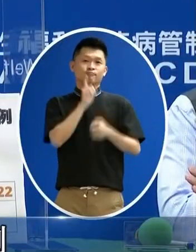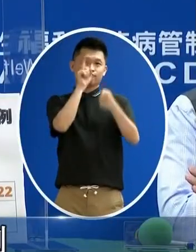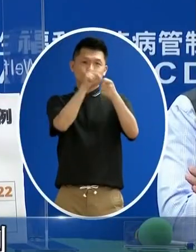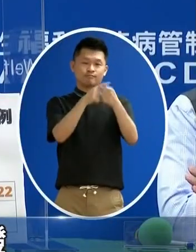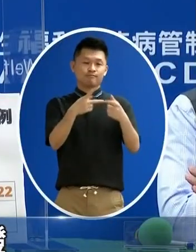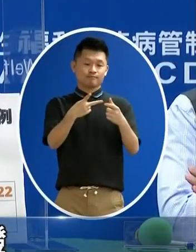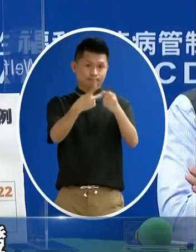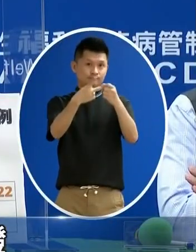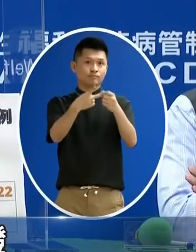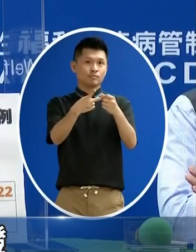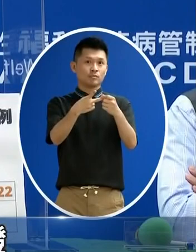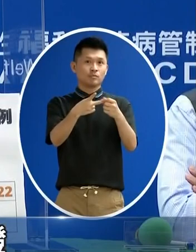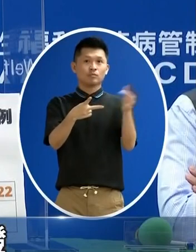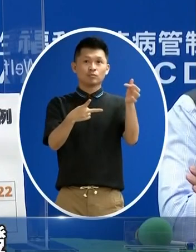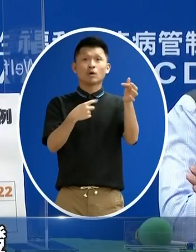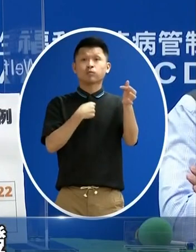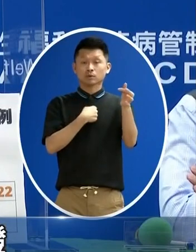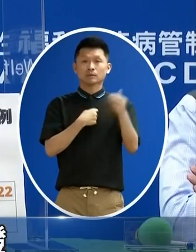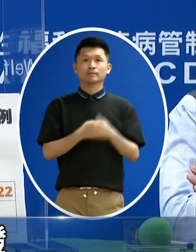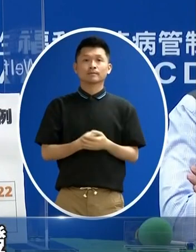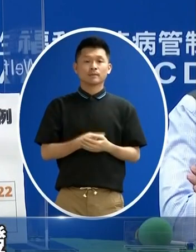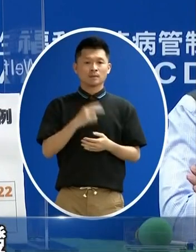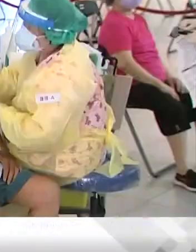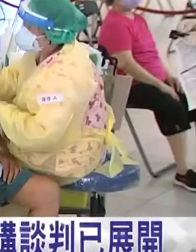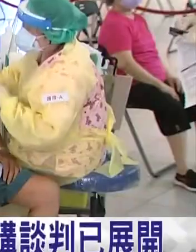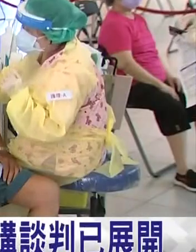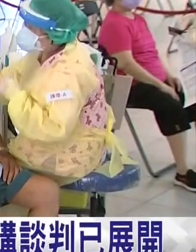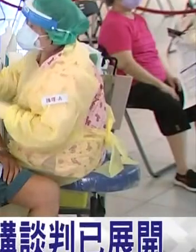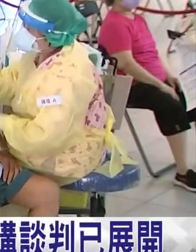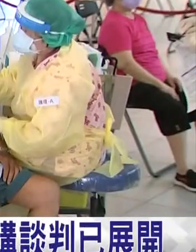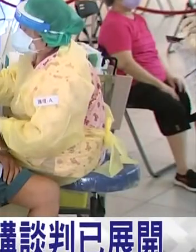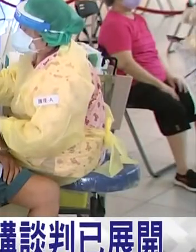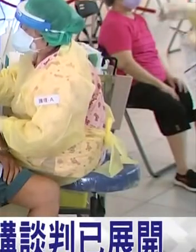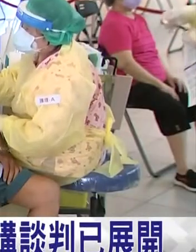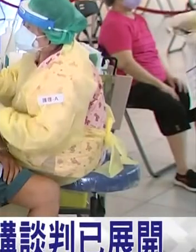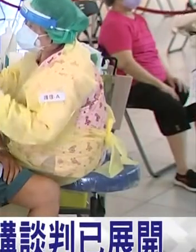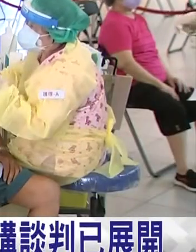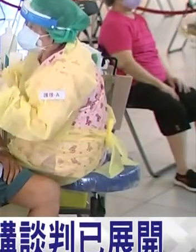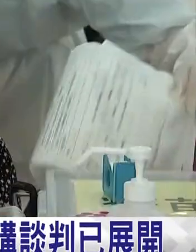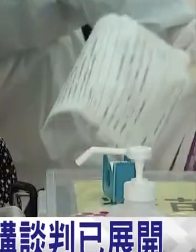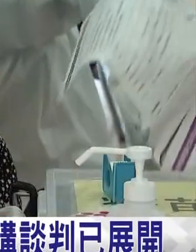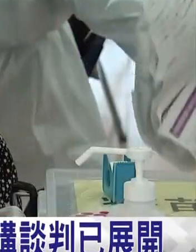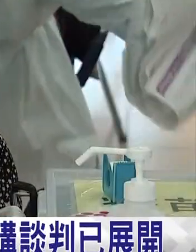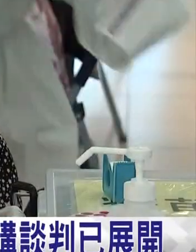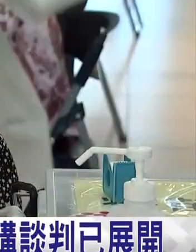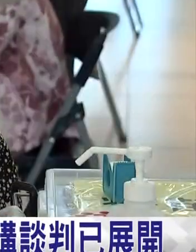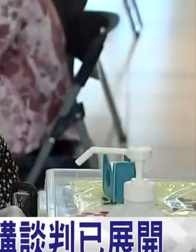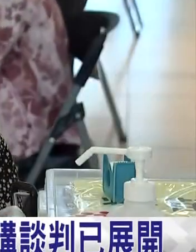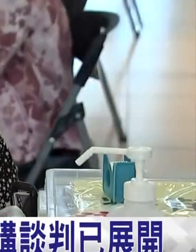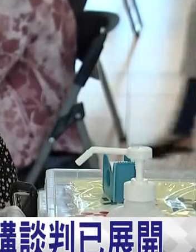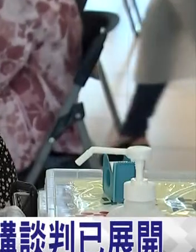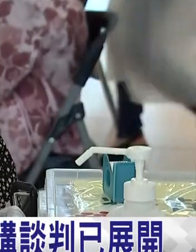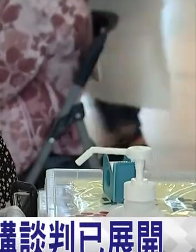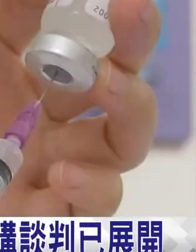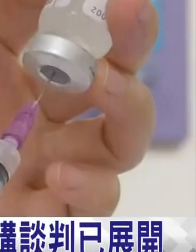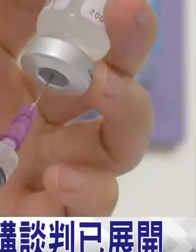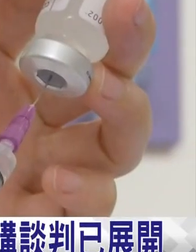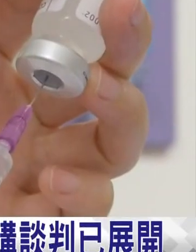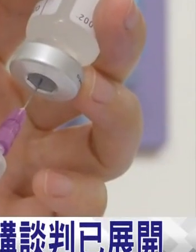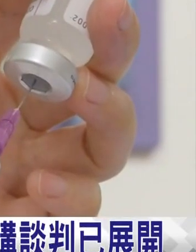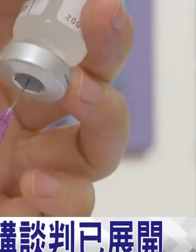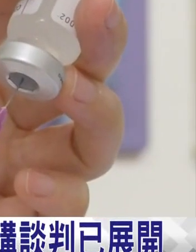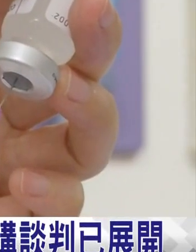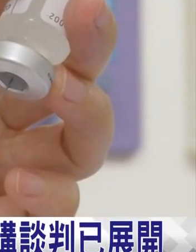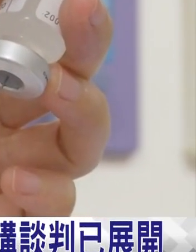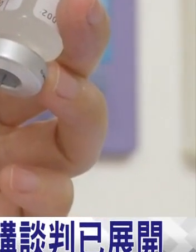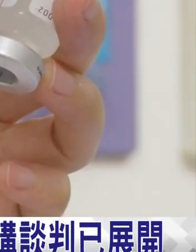第二剂，但是。并没有办法跟大家保证了。 疫苗策略先广再强，想拼下半年覆盖率60%，